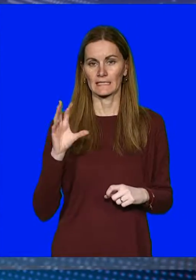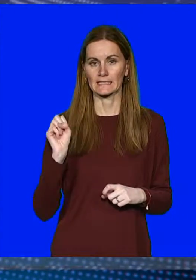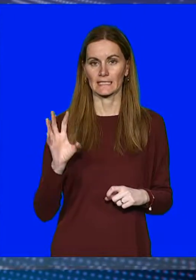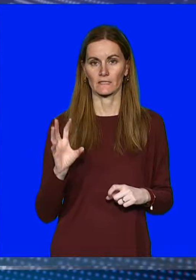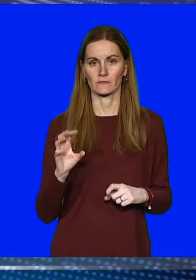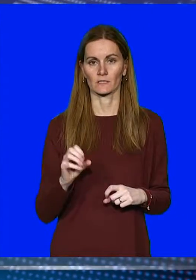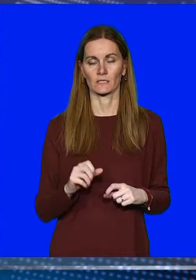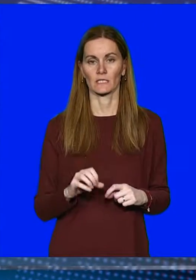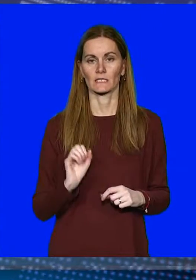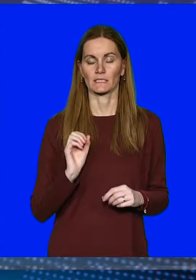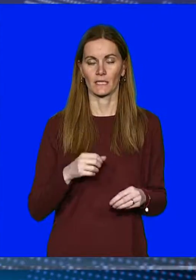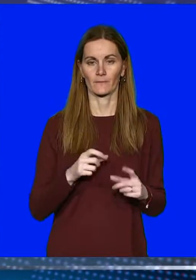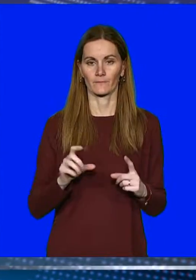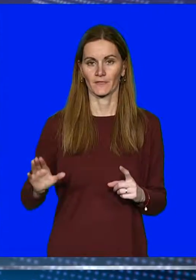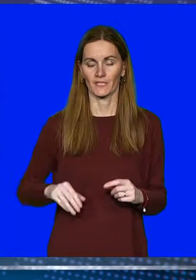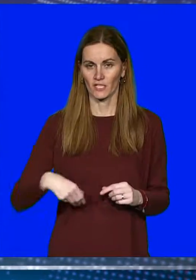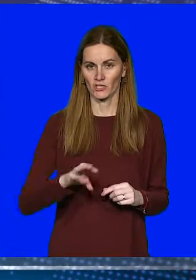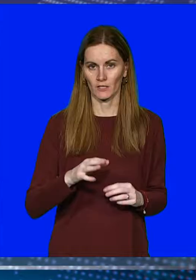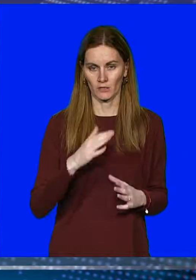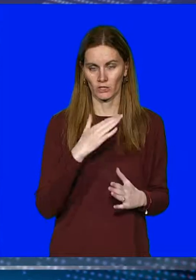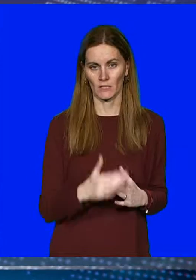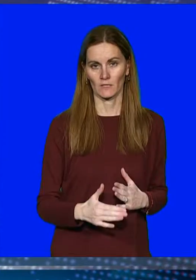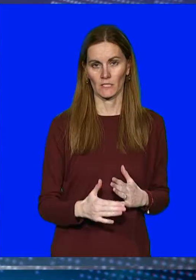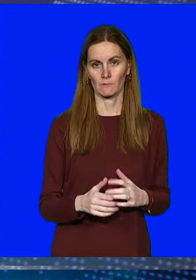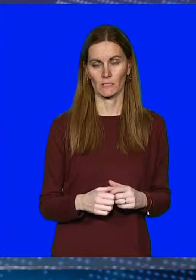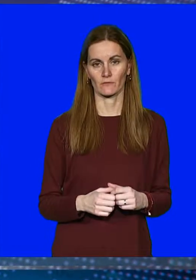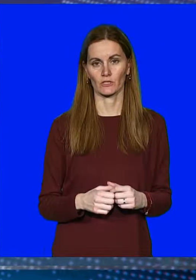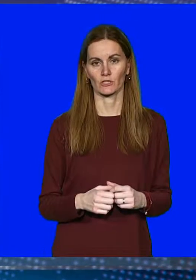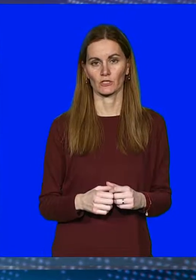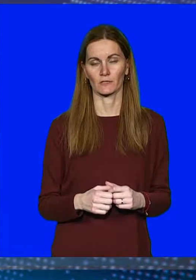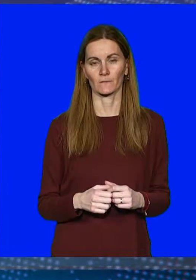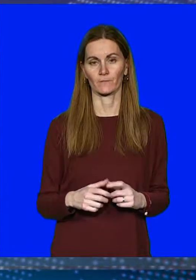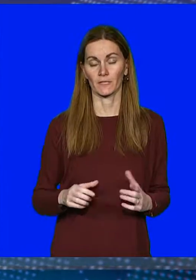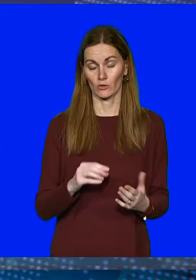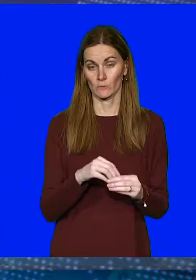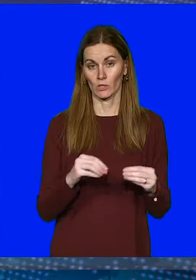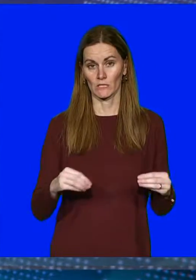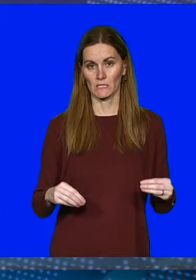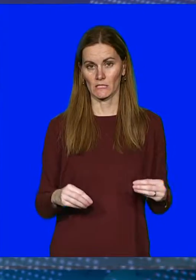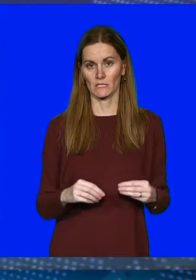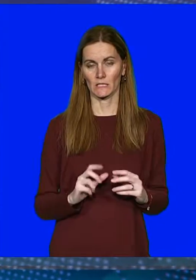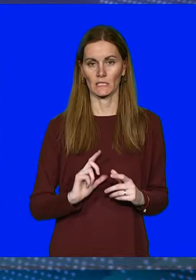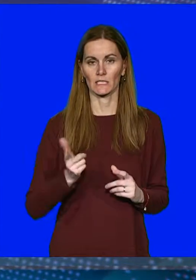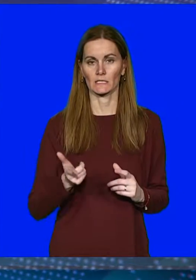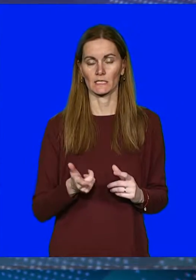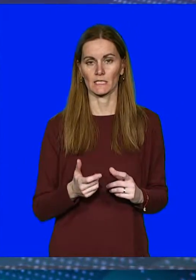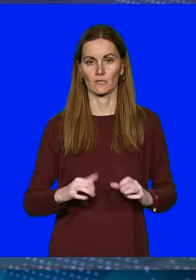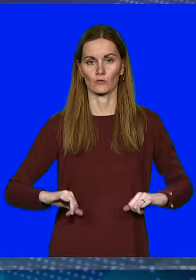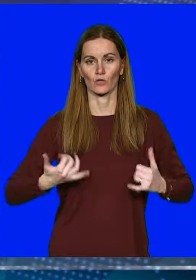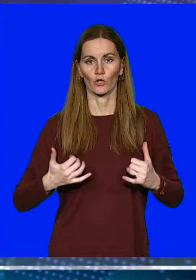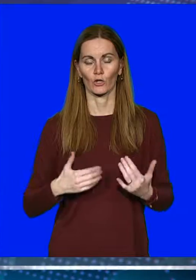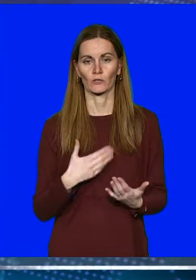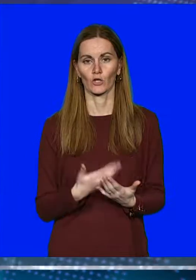vezanih za javnu rasvjetu i za održavanje dječjih igrališta praktički priveli kraju, onako kako smo zacrtali, a sa